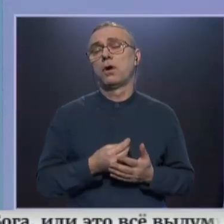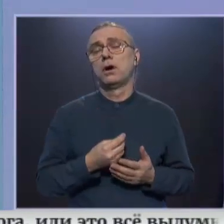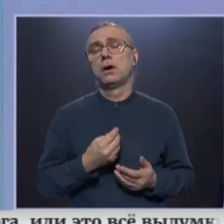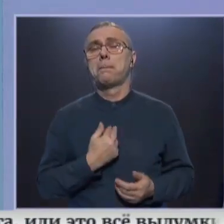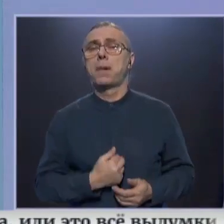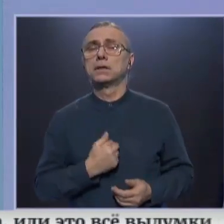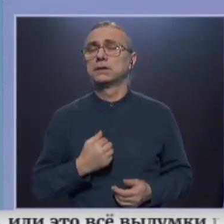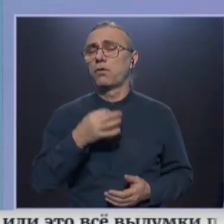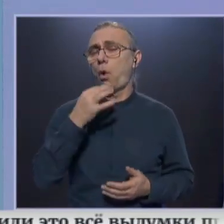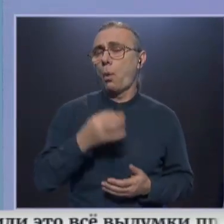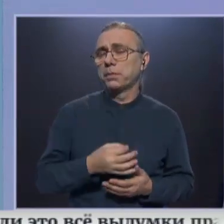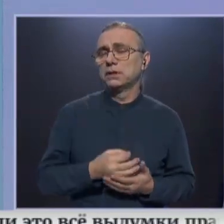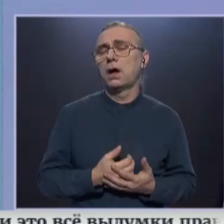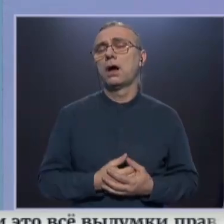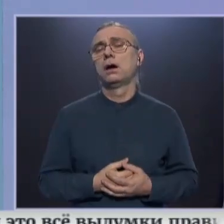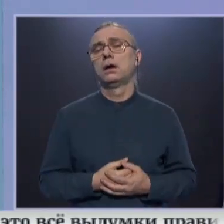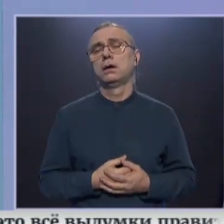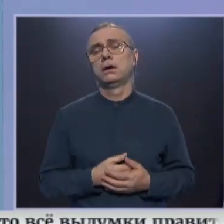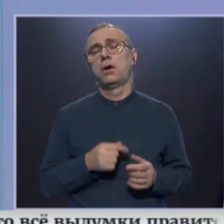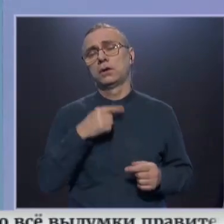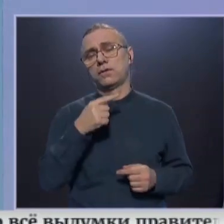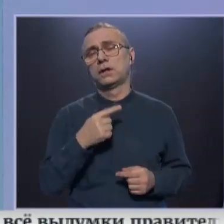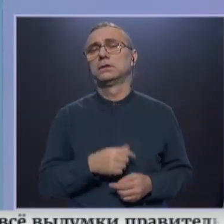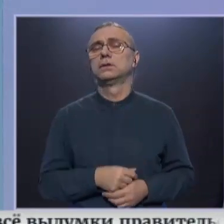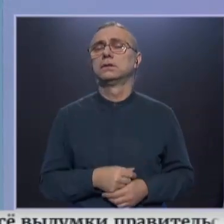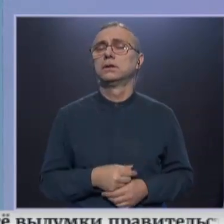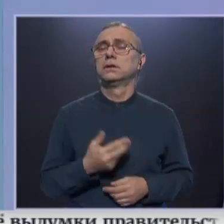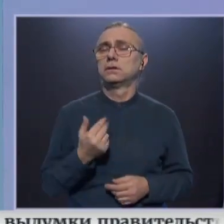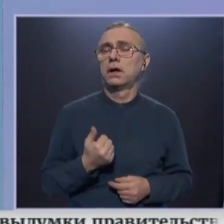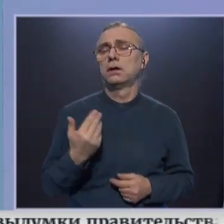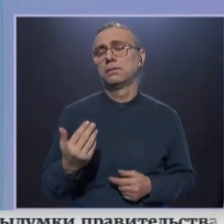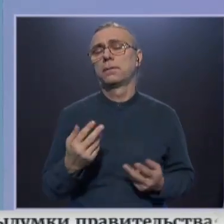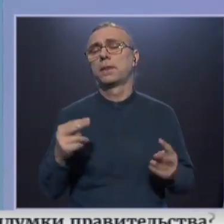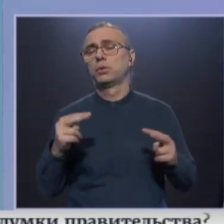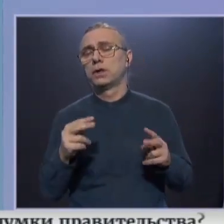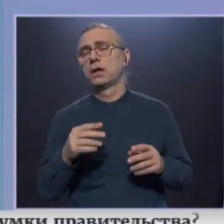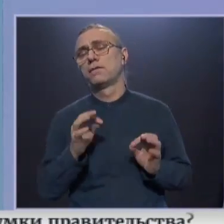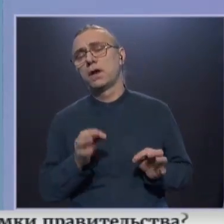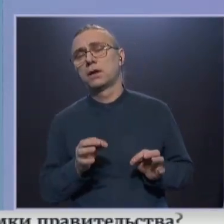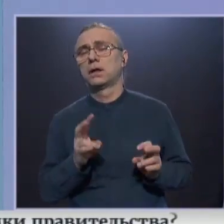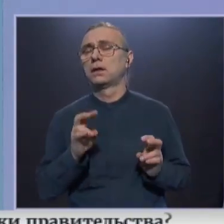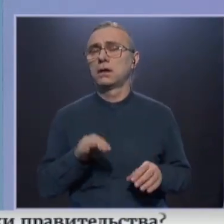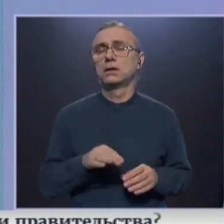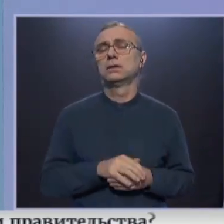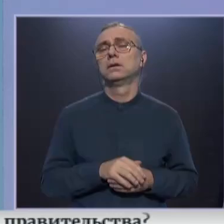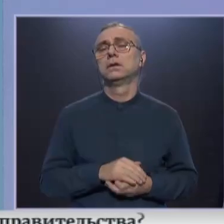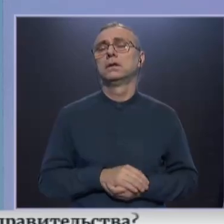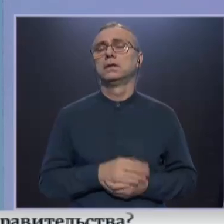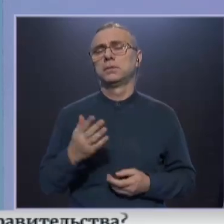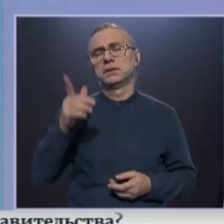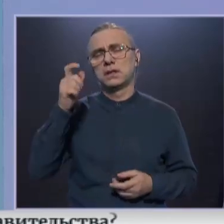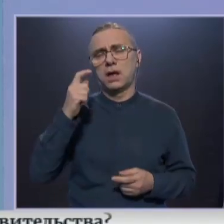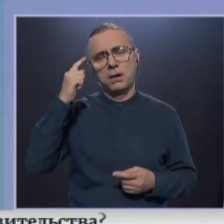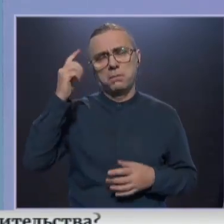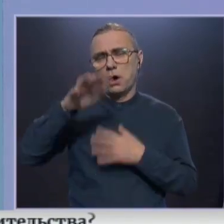поскольку типичные ситуации повторяются. Он действительно говорит, да, твое верное наблюдение, попробуй так или нет. Тебя сатана голову морочит, лучше в